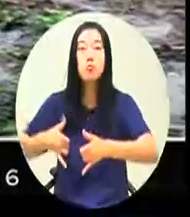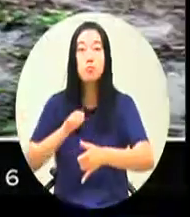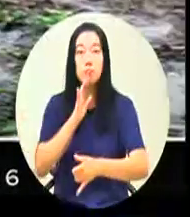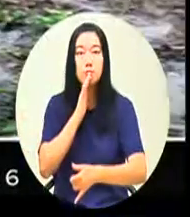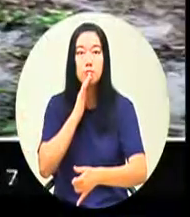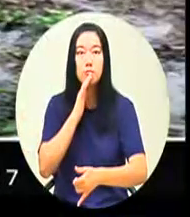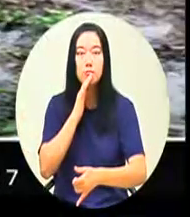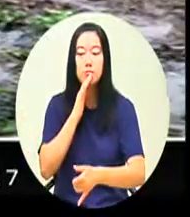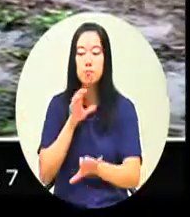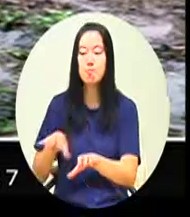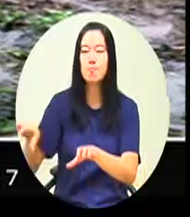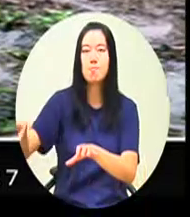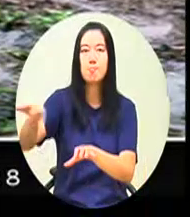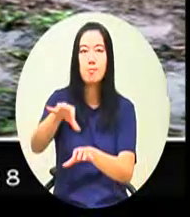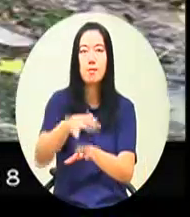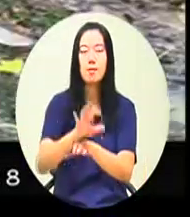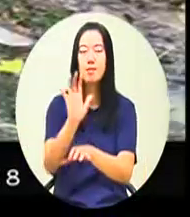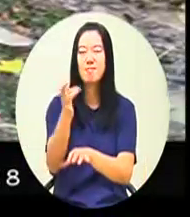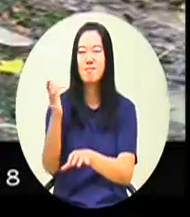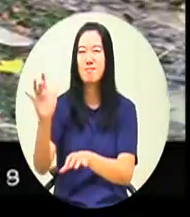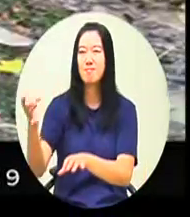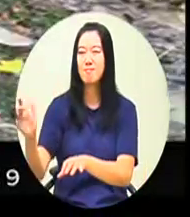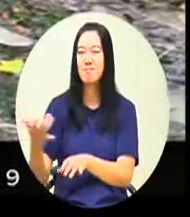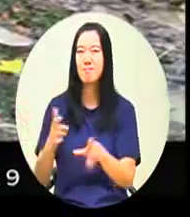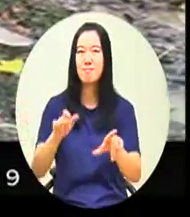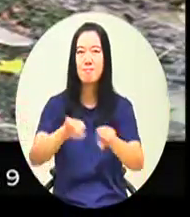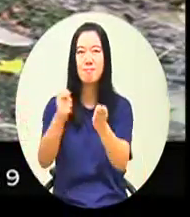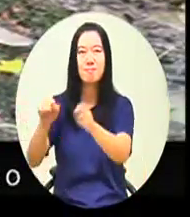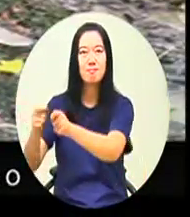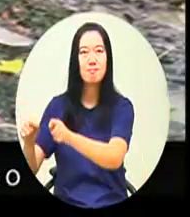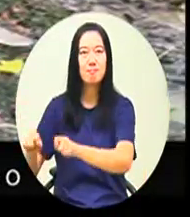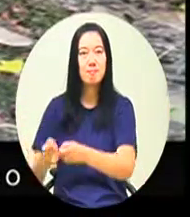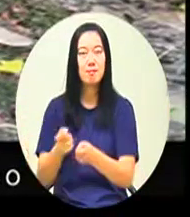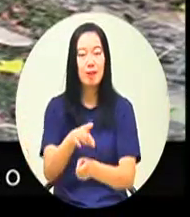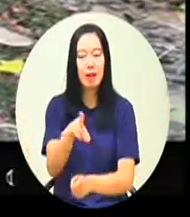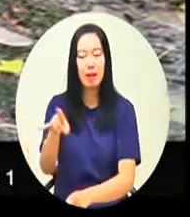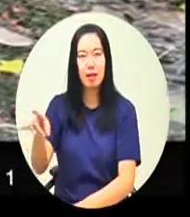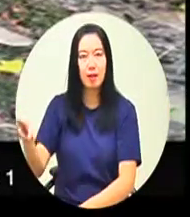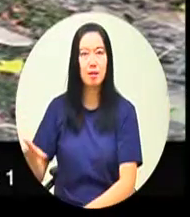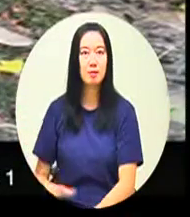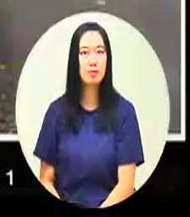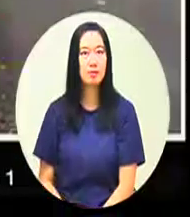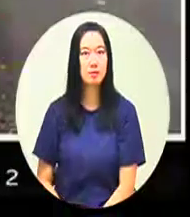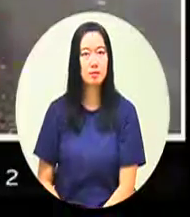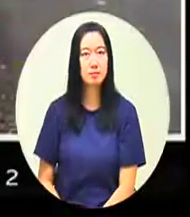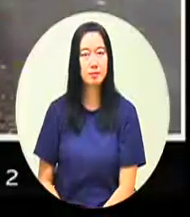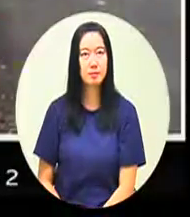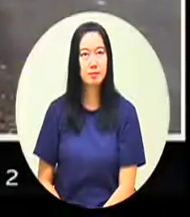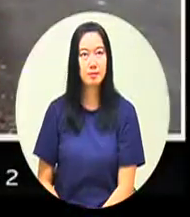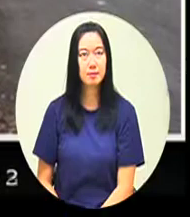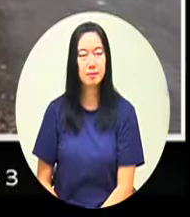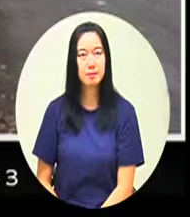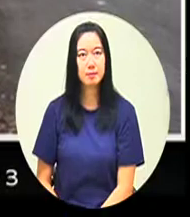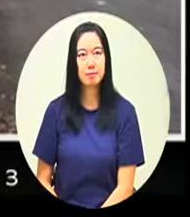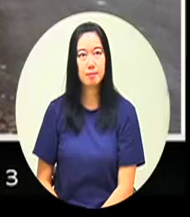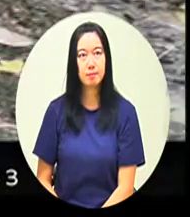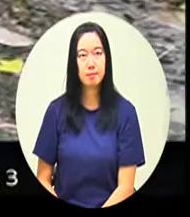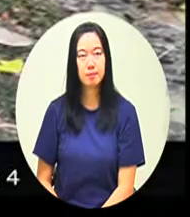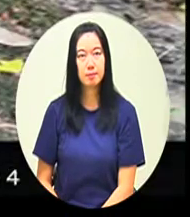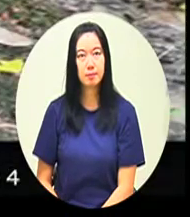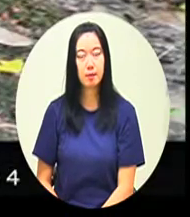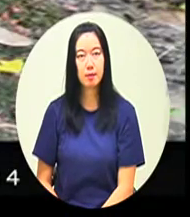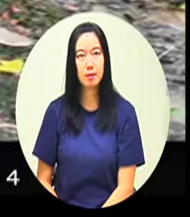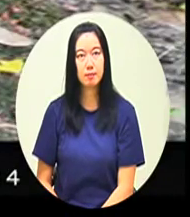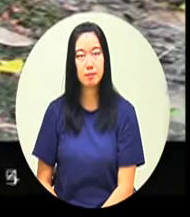处千疮百孔，千疮百孔，这就是现在的农路，你知道吗？好，所